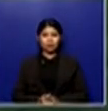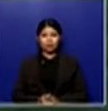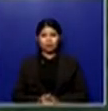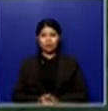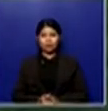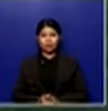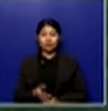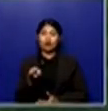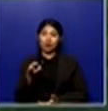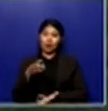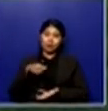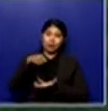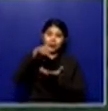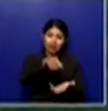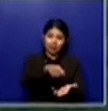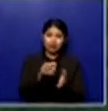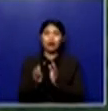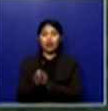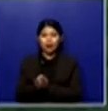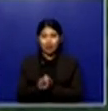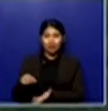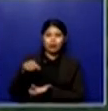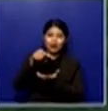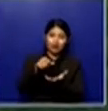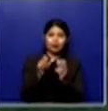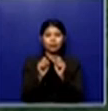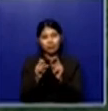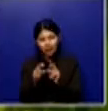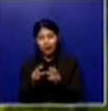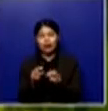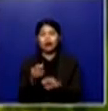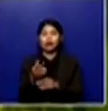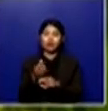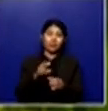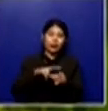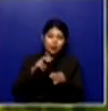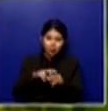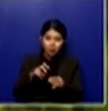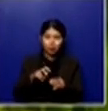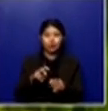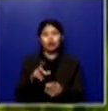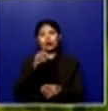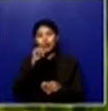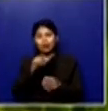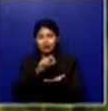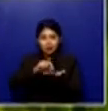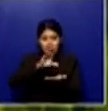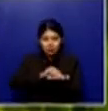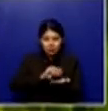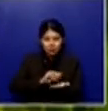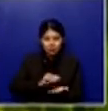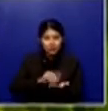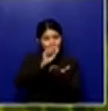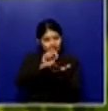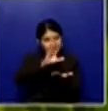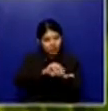เอาข้าวสารมาให้เอาอาหารมาให้อาจจะเป็นมาม่าปลากระป๋องหรือว่าโครงไก่ก็เจ้าของแรกก็จะจดทุกอย่าง